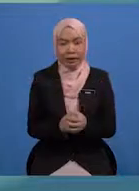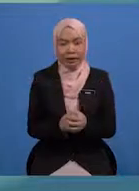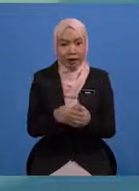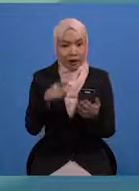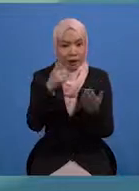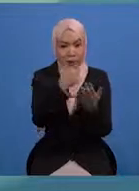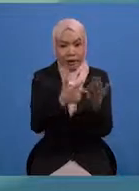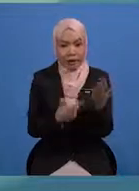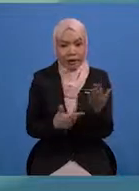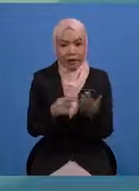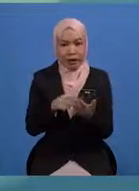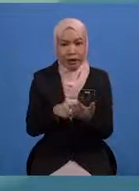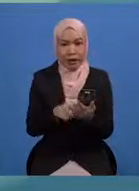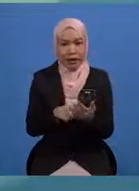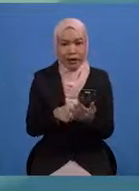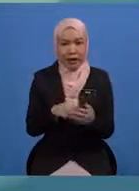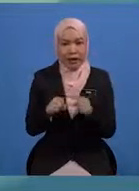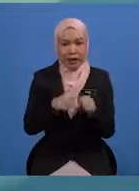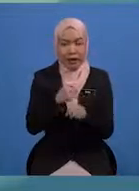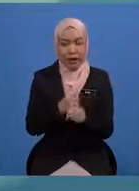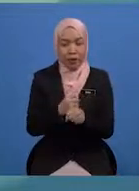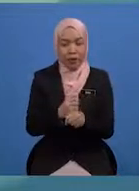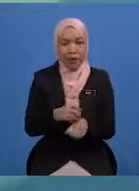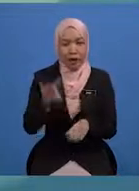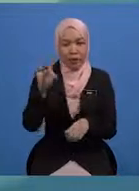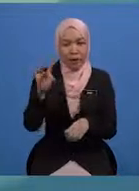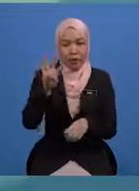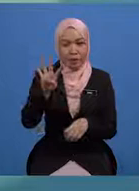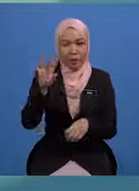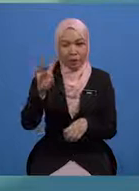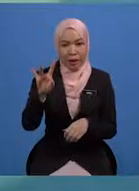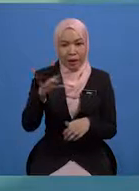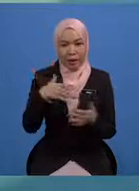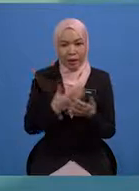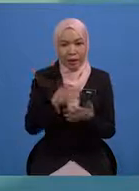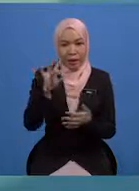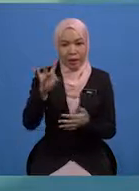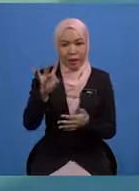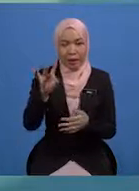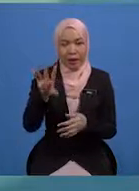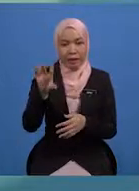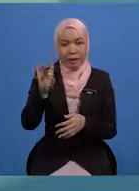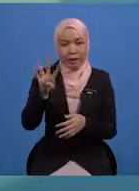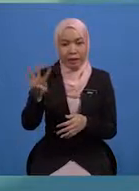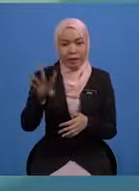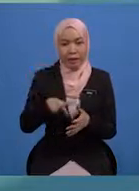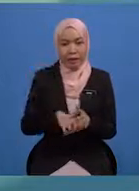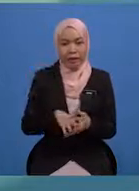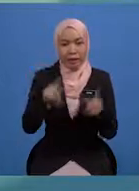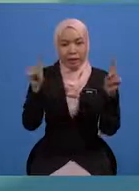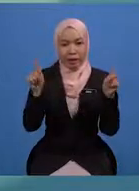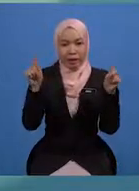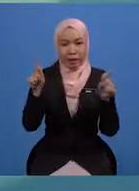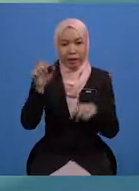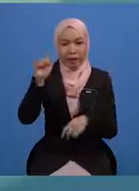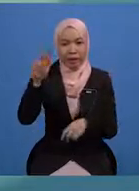Smith tahun 1848 sehingga 1884 yang bertajuk Angler by a